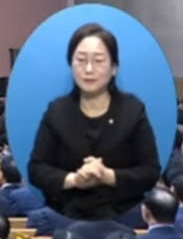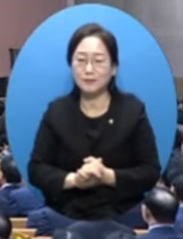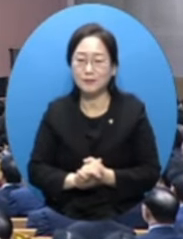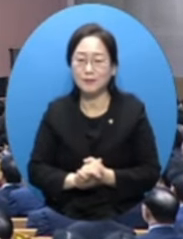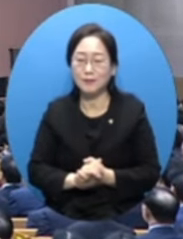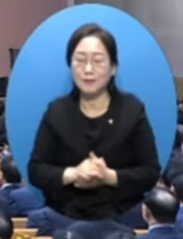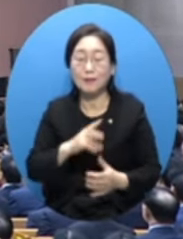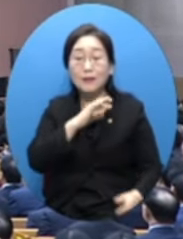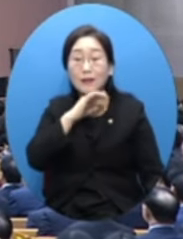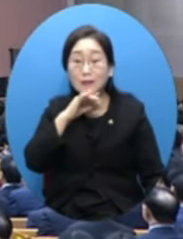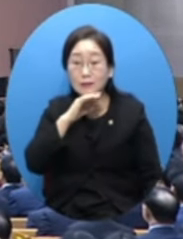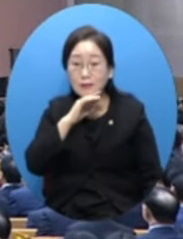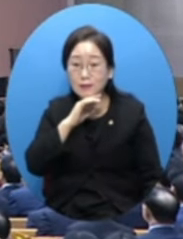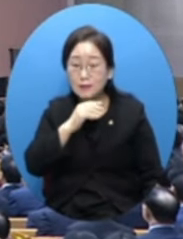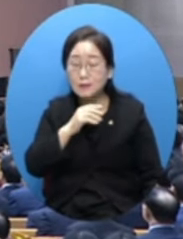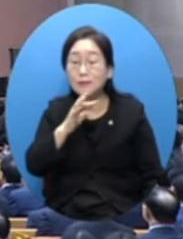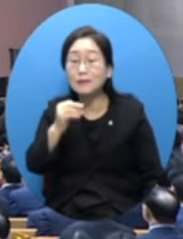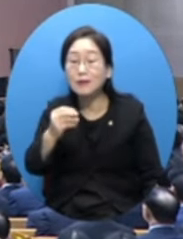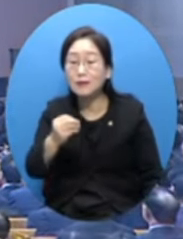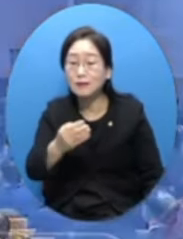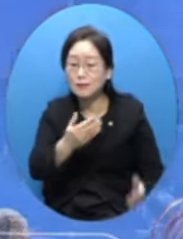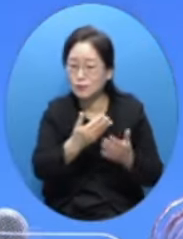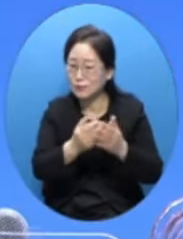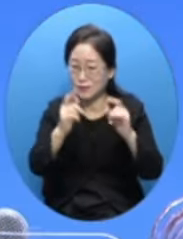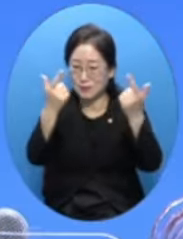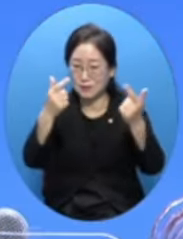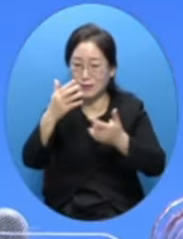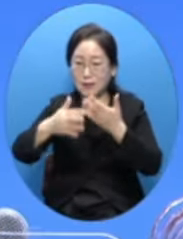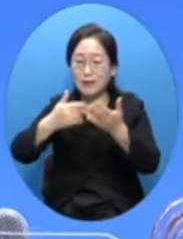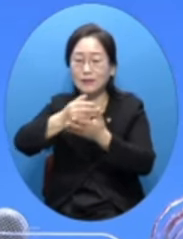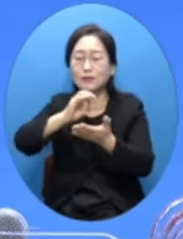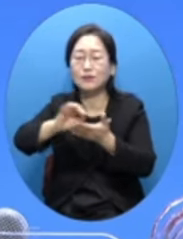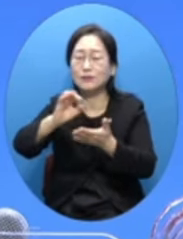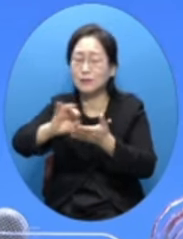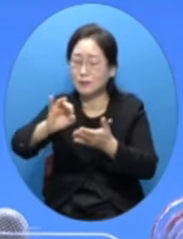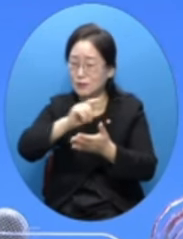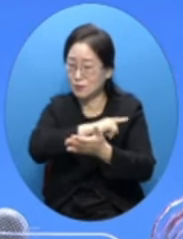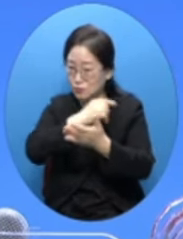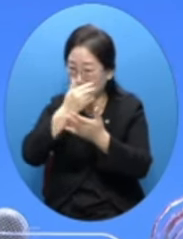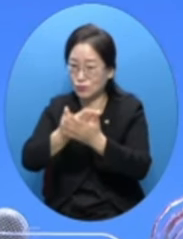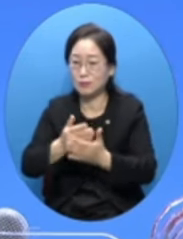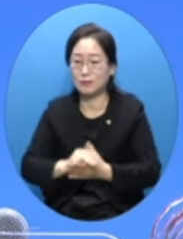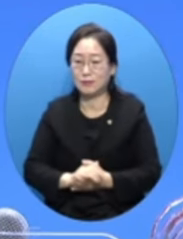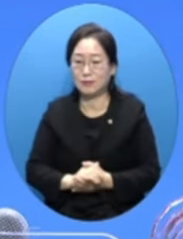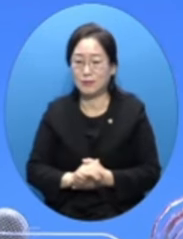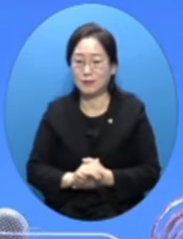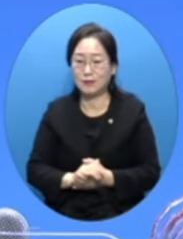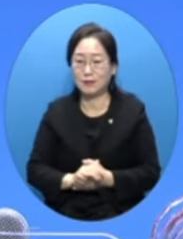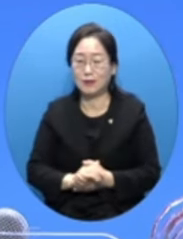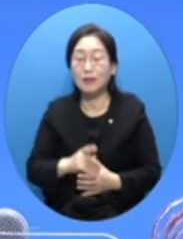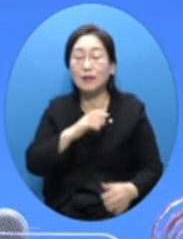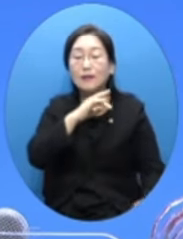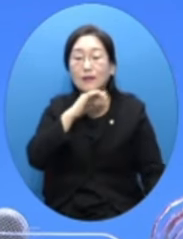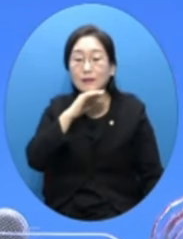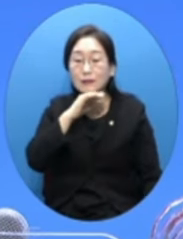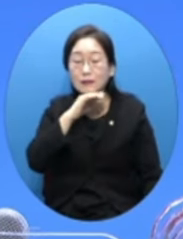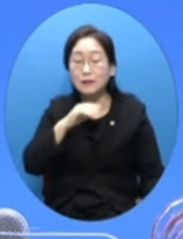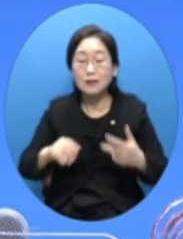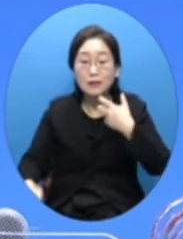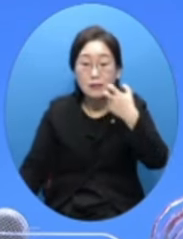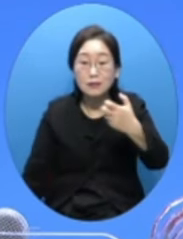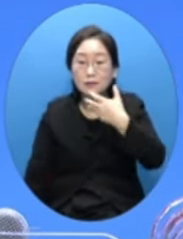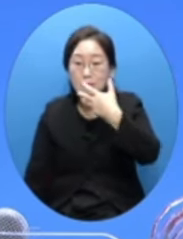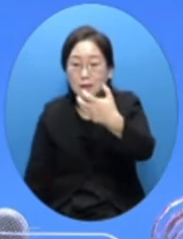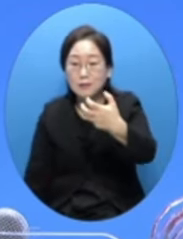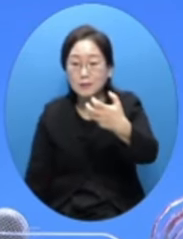나이가 중요한 것이 아닙니다. 하나님이 우리를 쓰시는 것이 중요한 것입니다. 우리가 나이가 70대고